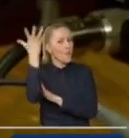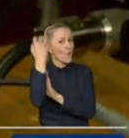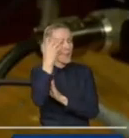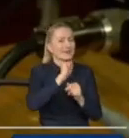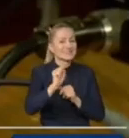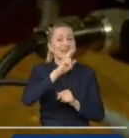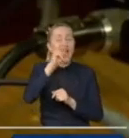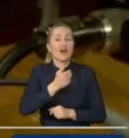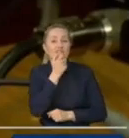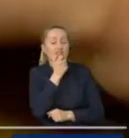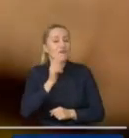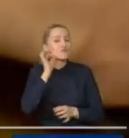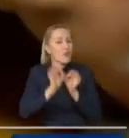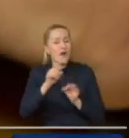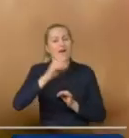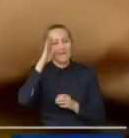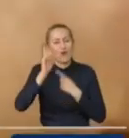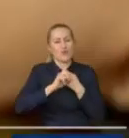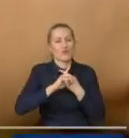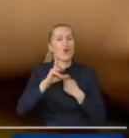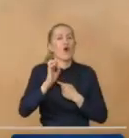Każdy krótkofalowiec kod Morsa ma w małym palcu.